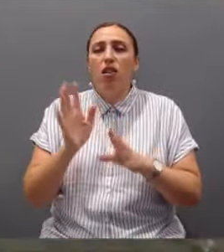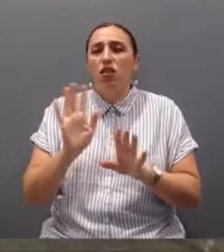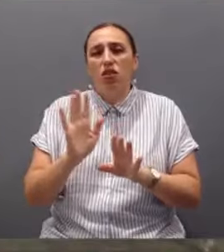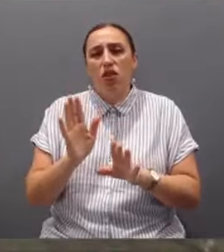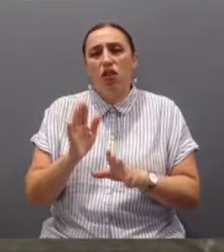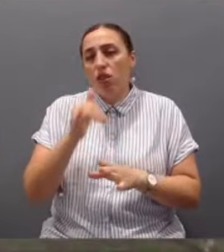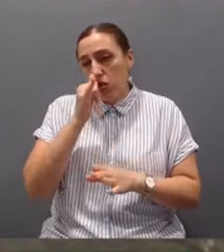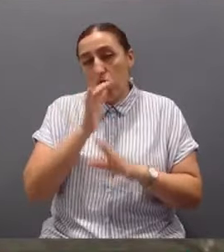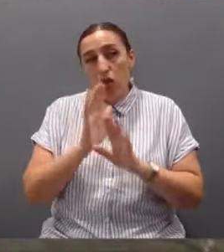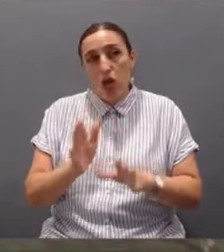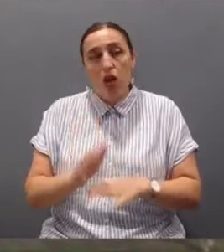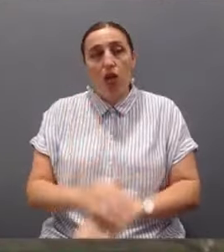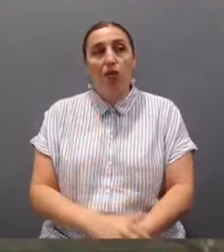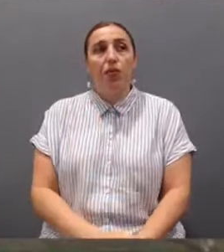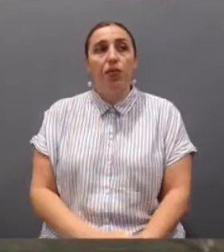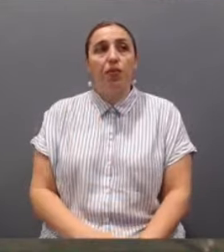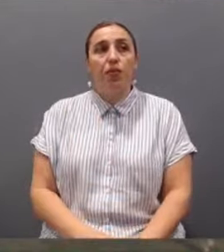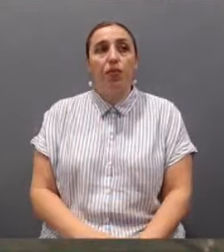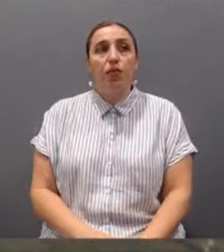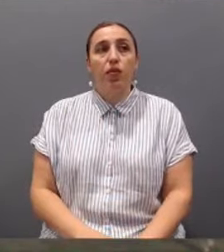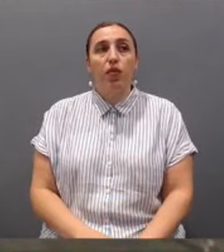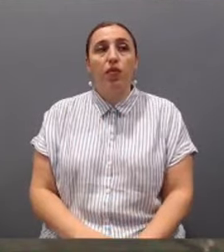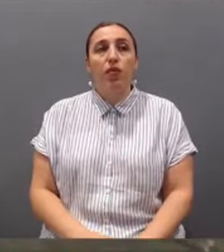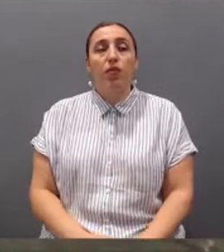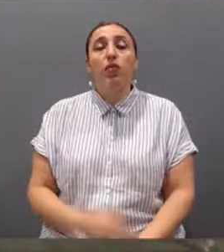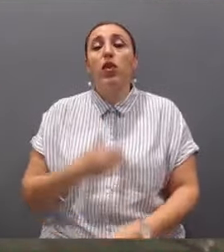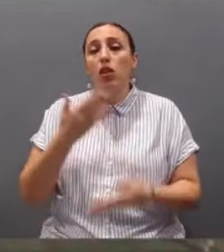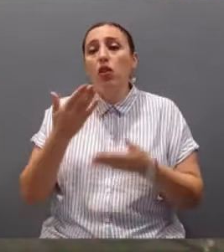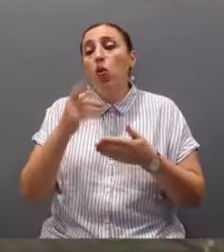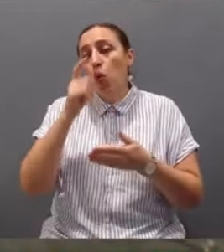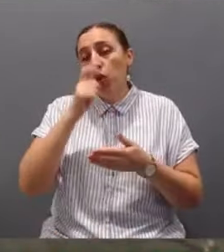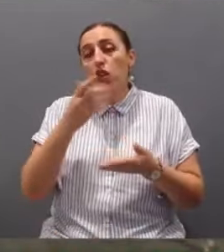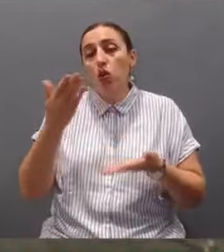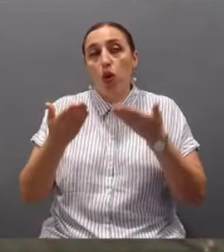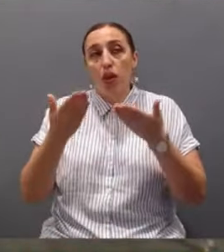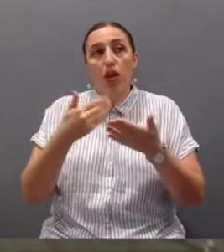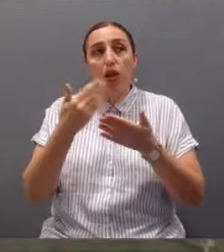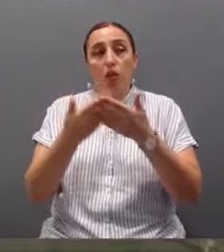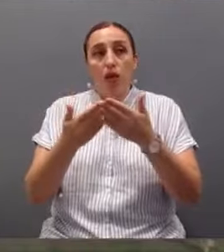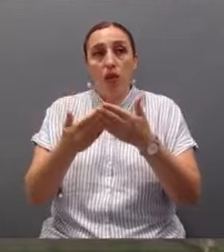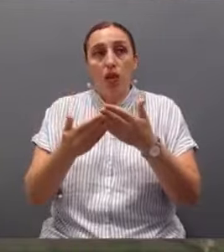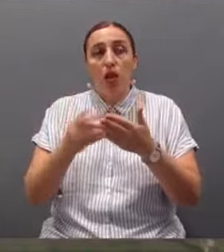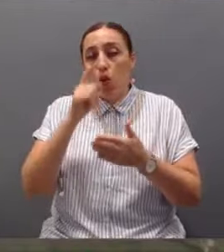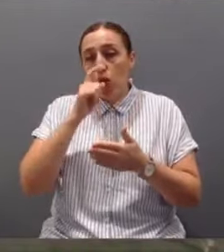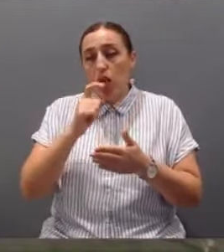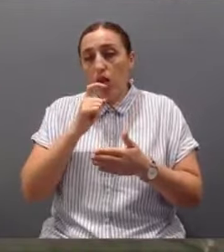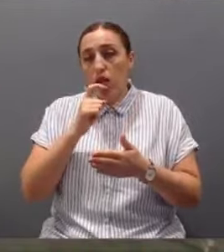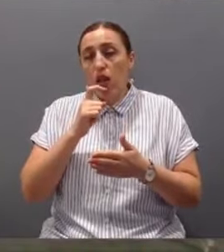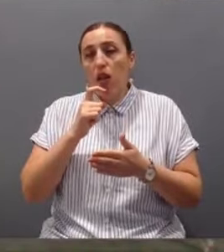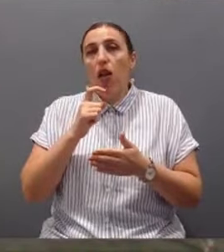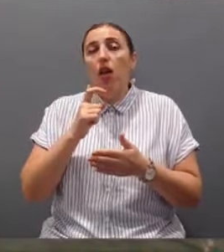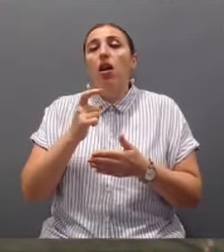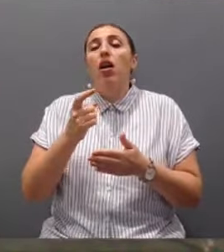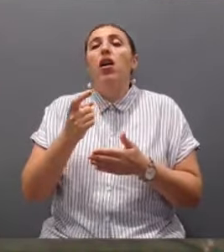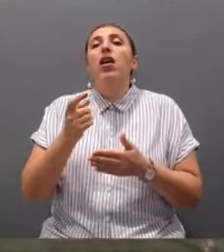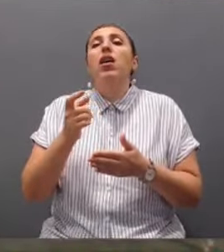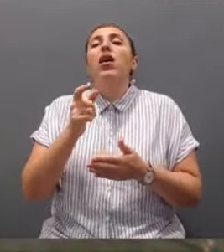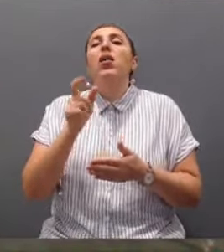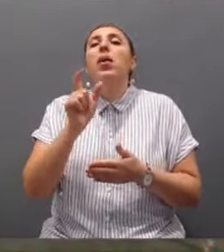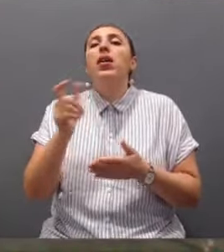կարծում, եւ այս իմ չկարծելու տակ կա նախ Հունաստանի օրինակը, Հունաստանը բոլորովին վերջերս հանեց կայուն մեծամասնության դրույթը,